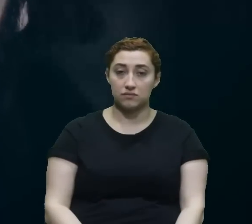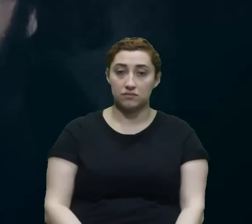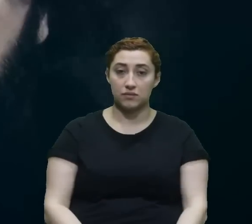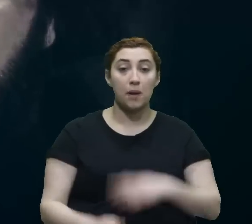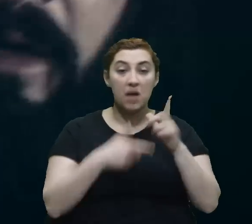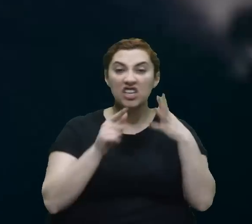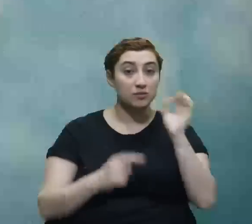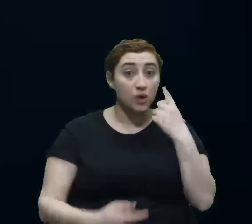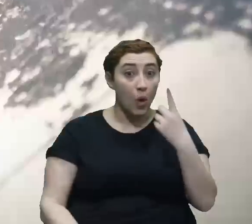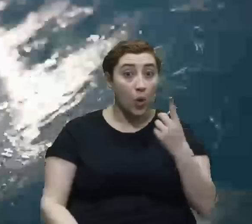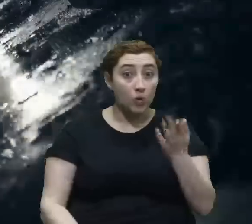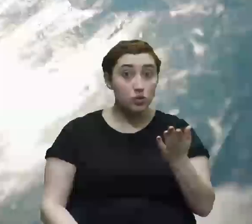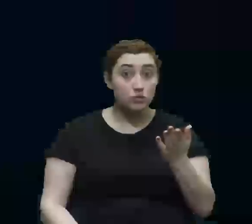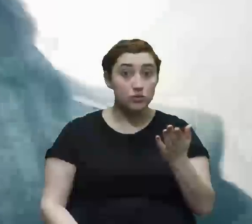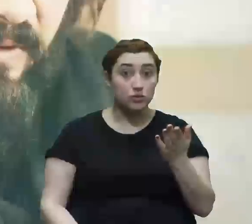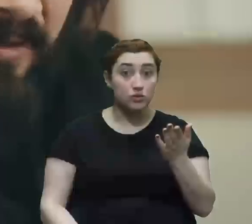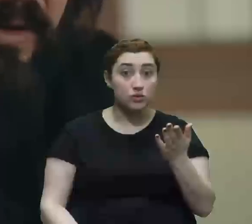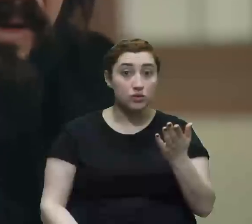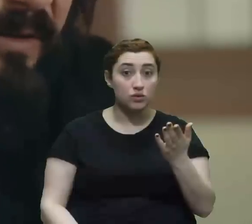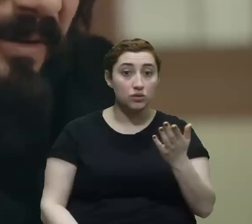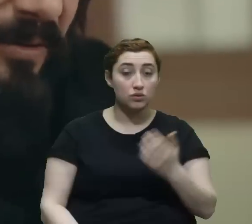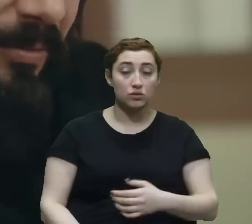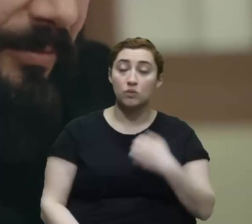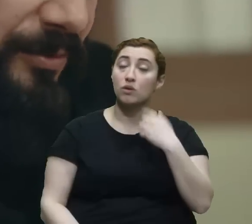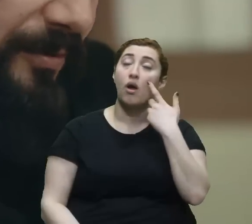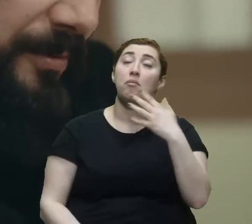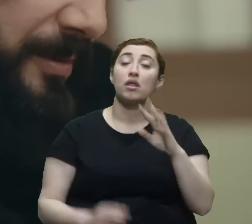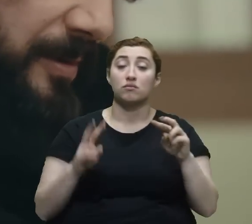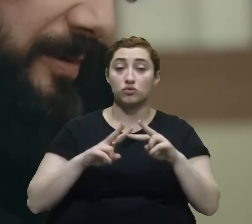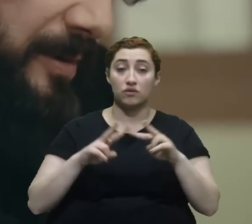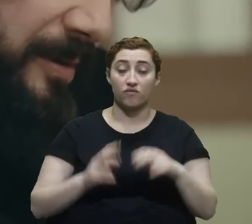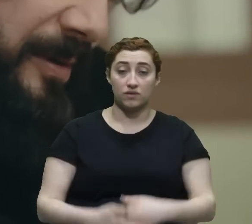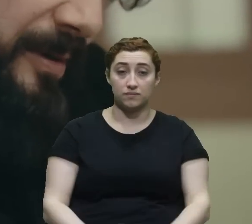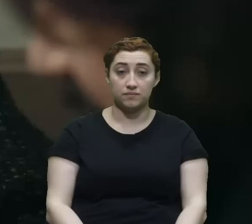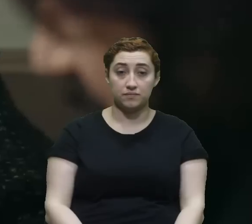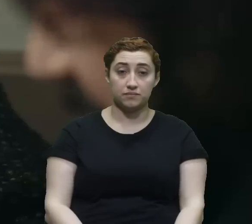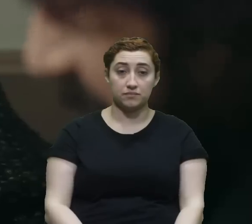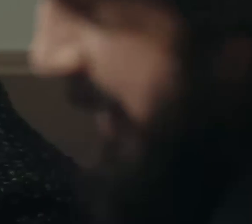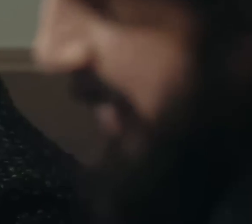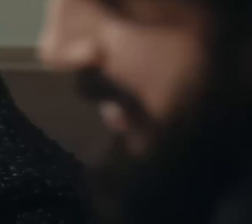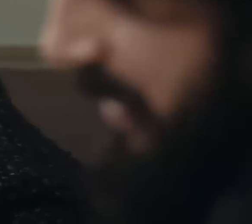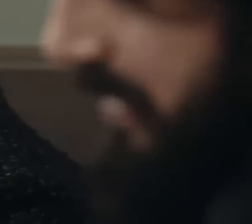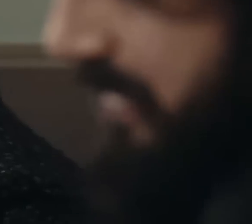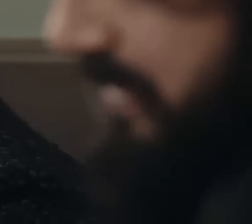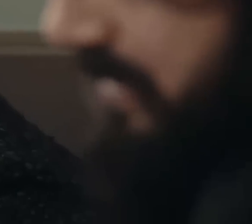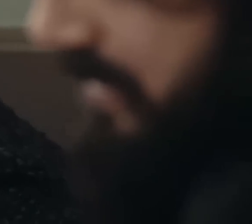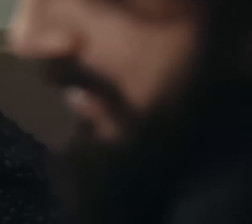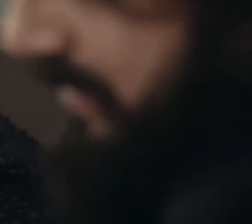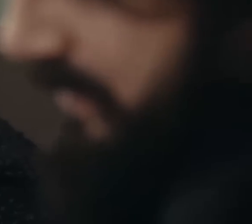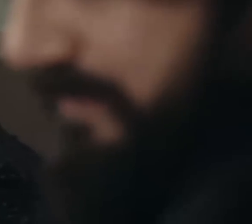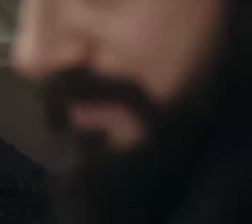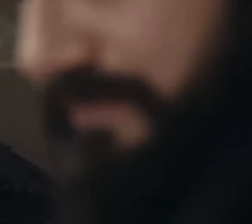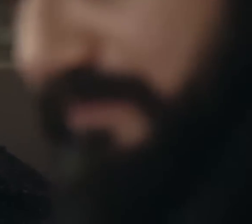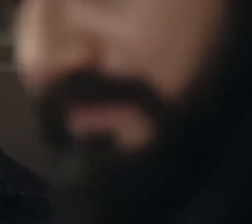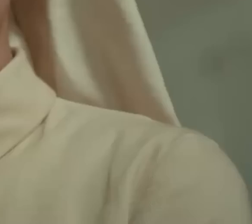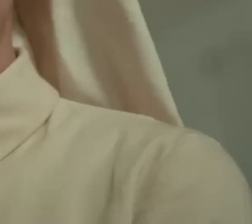Bahran'ı gördün mü? Hastanenin koridoru. Görmedim Mustafa'm. Yan yana oturuyorlar. Mustafa ayakta duran Leyla'ya